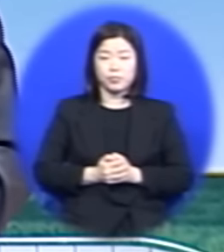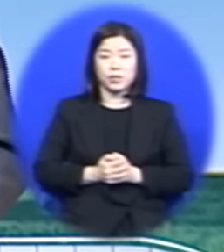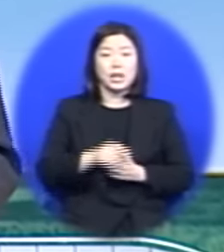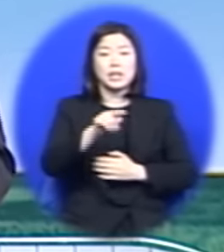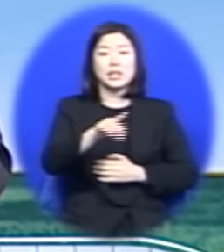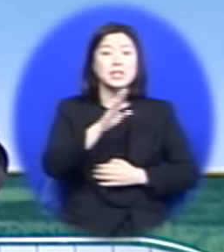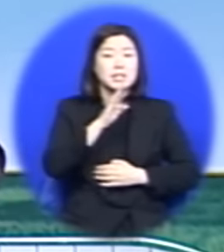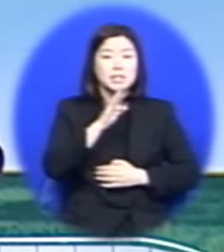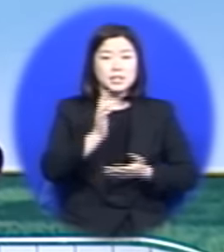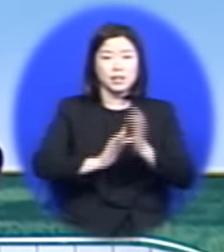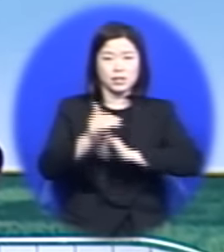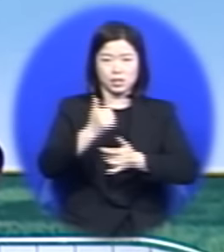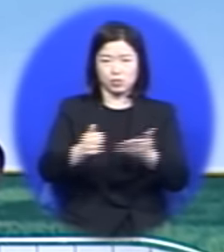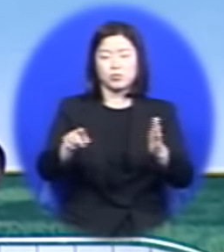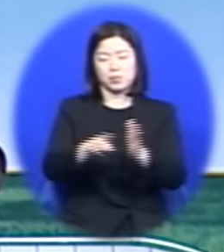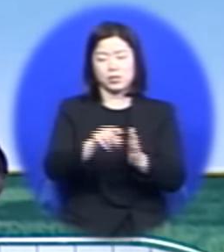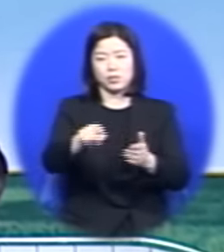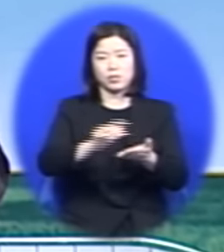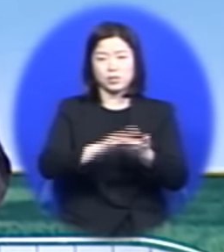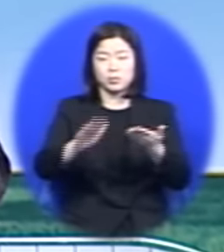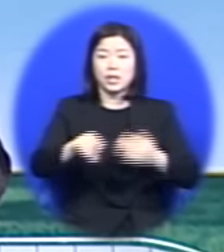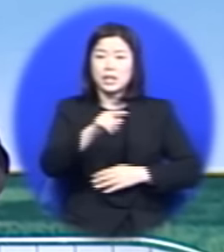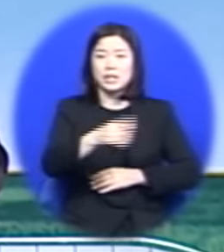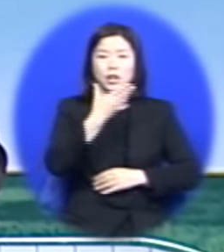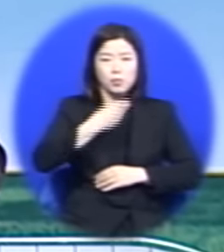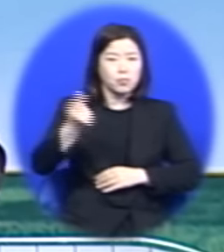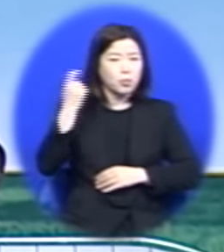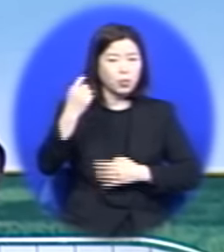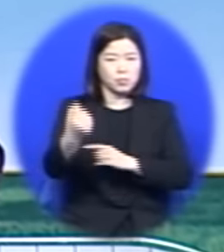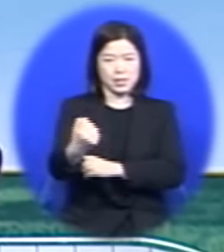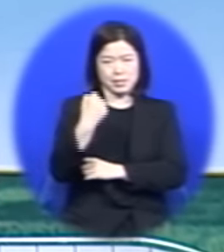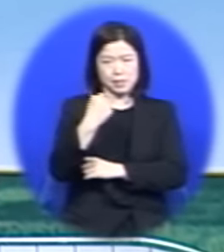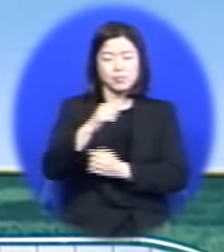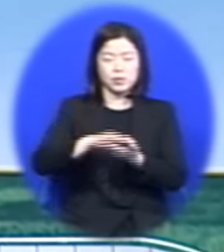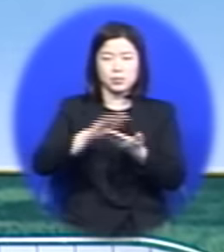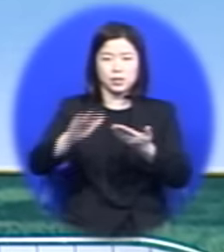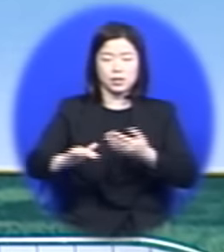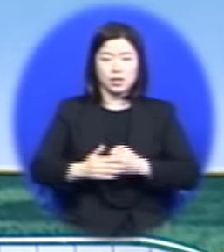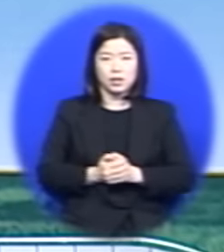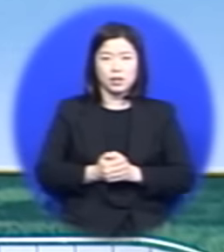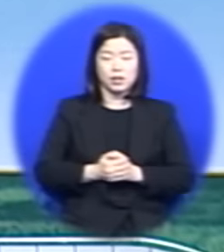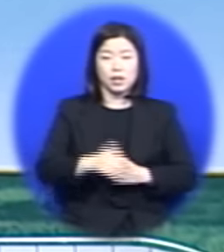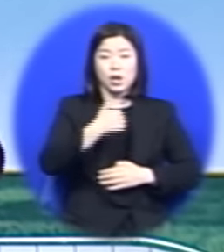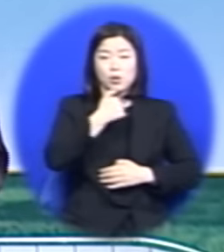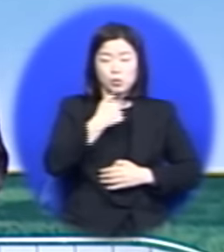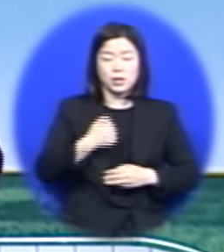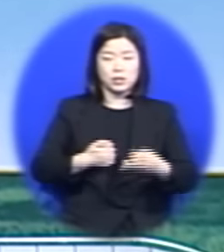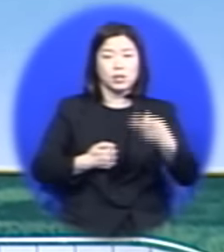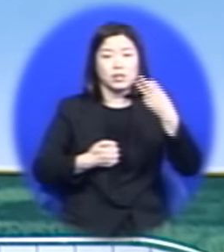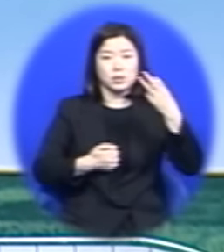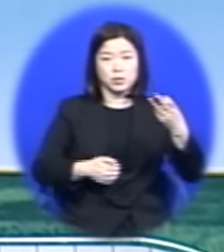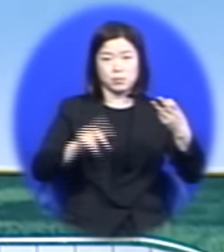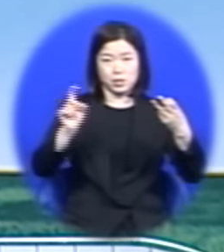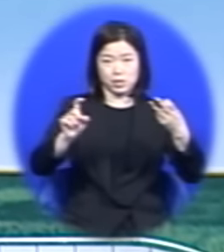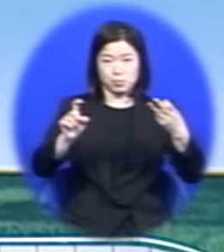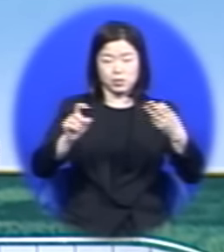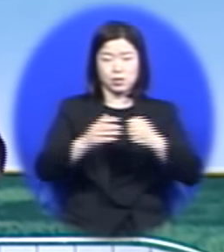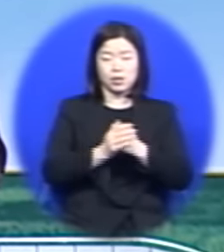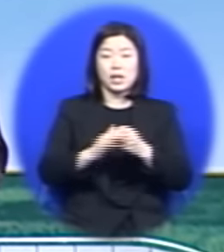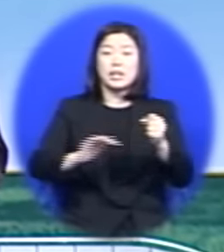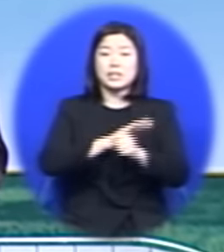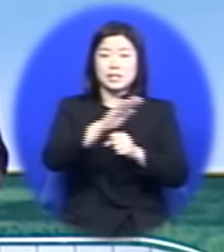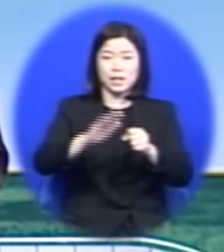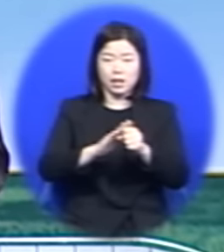이게 진짜 예수 믿는 겁니다. 이것이 복음의 능력이에요. 로마서 13장 10절에